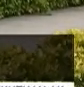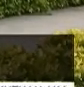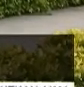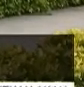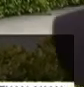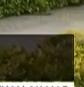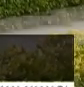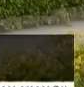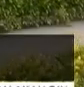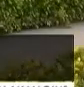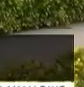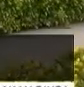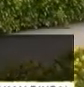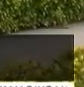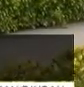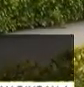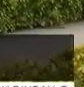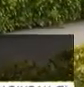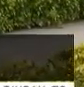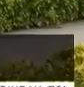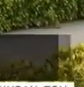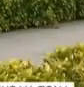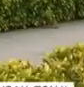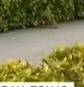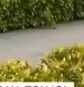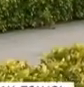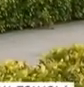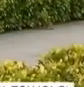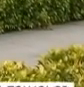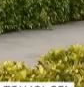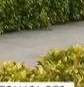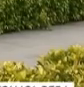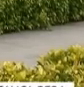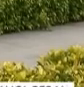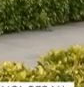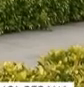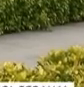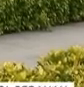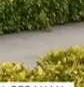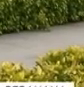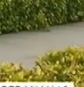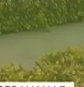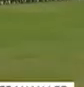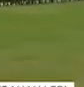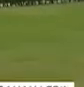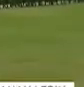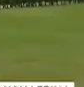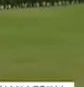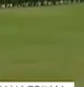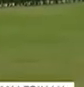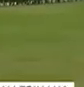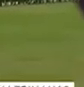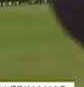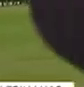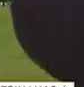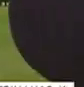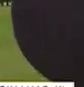tu tak naik. Itu petrol ada subsidi untuk below 1,005. Baik, sebab